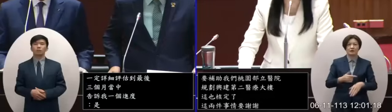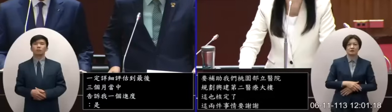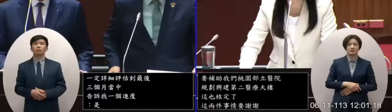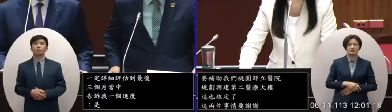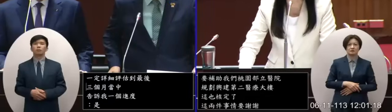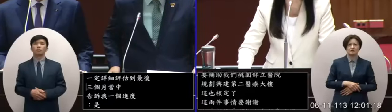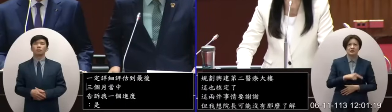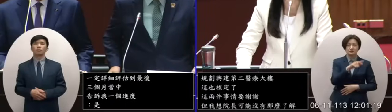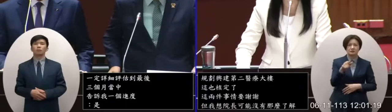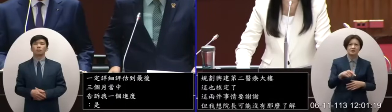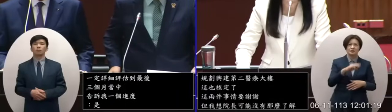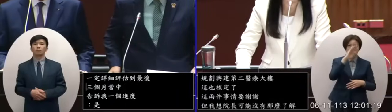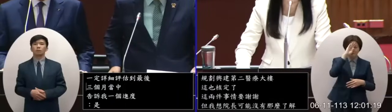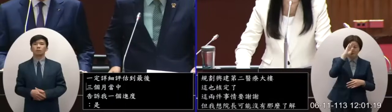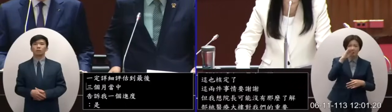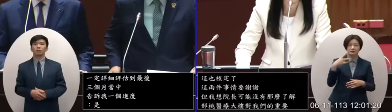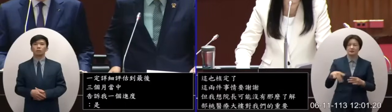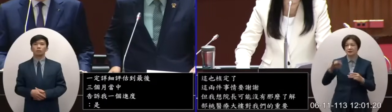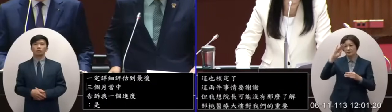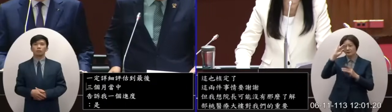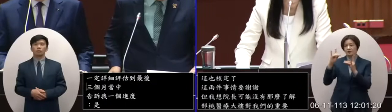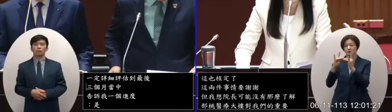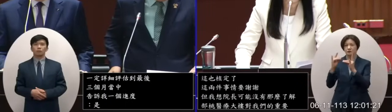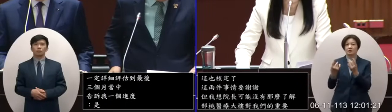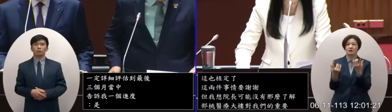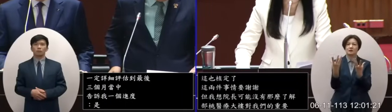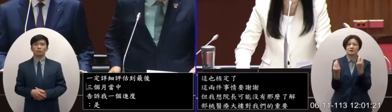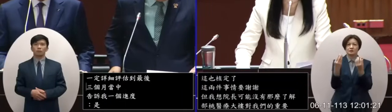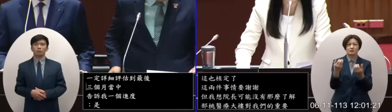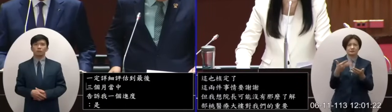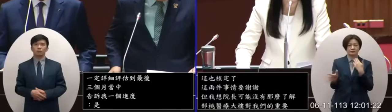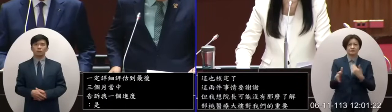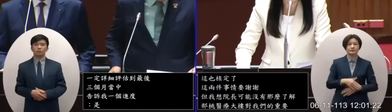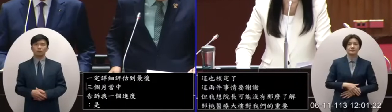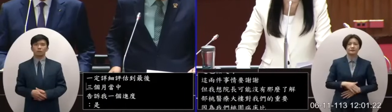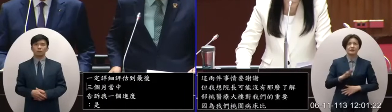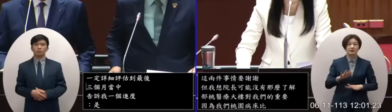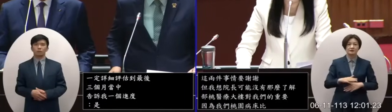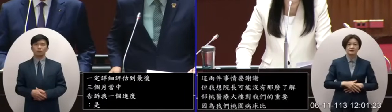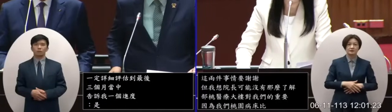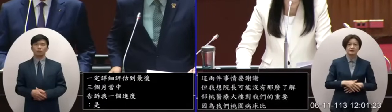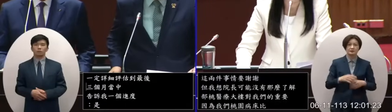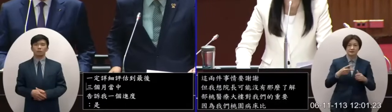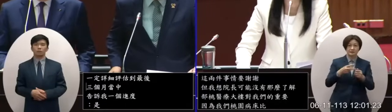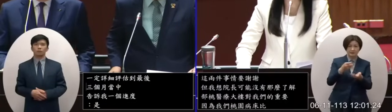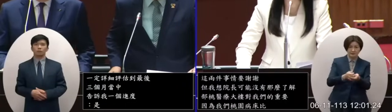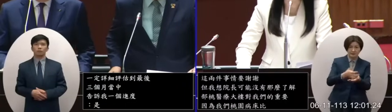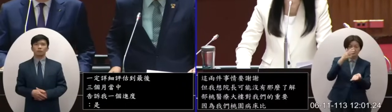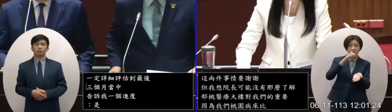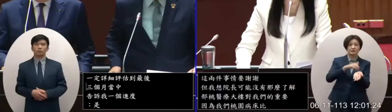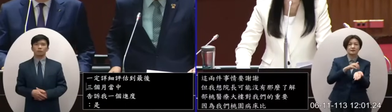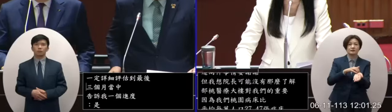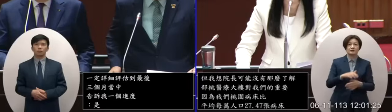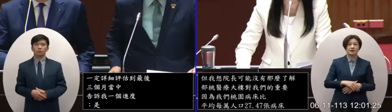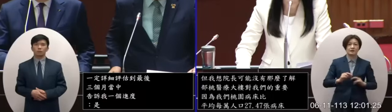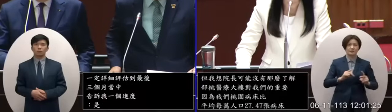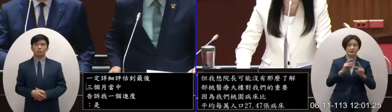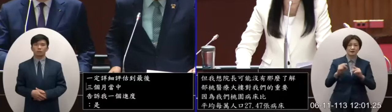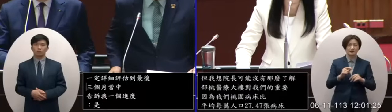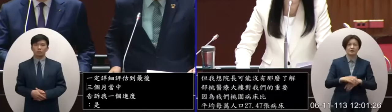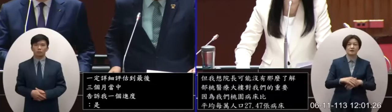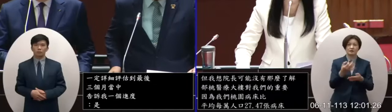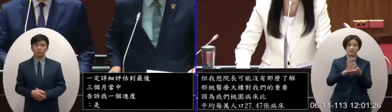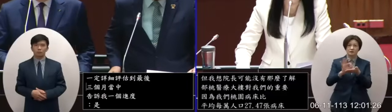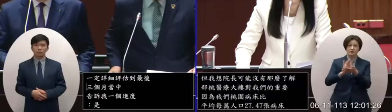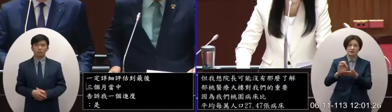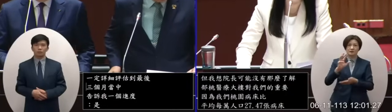无法满足啊，我们现在医疗的量能啊哈。那我们又看到现在第二医疗大楼新建哦，整个总经费高达